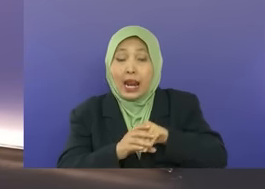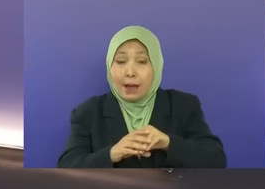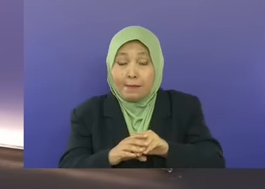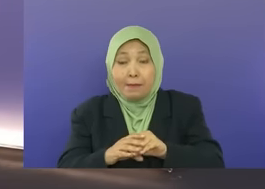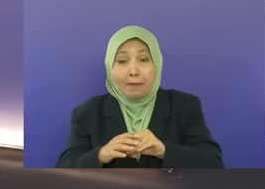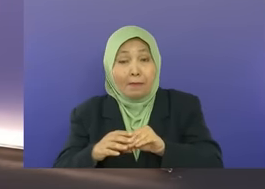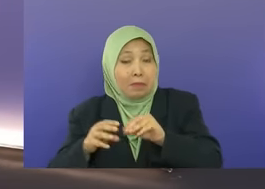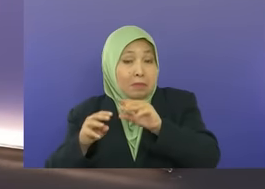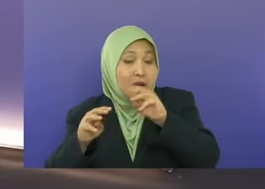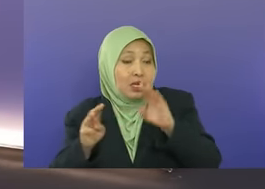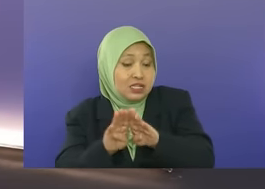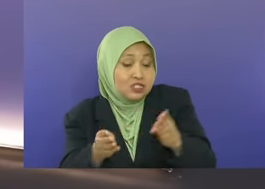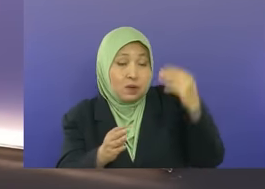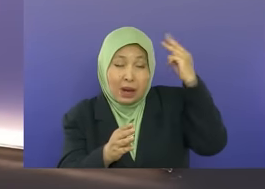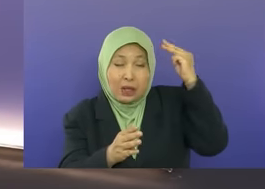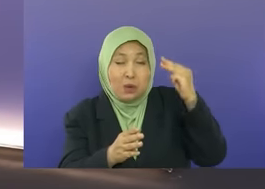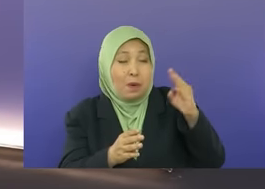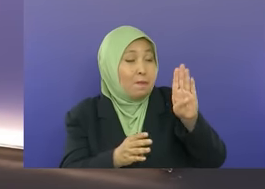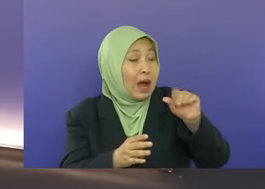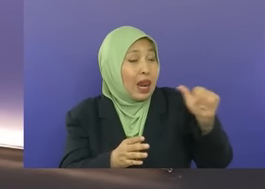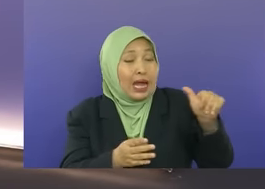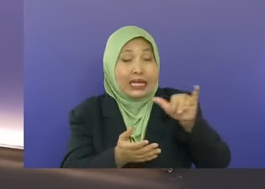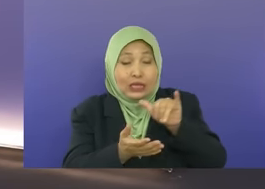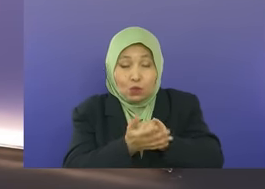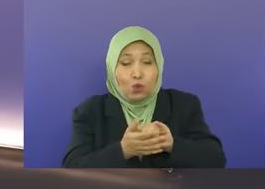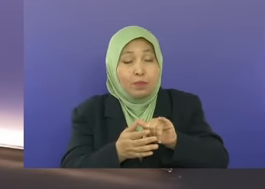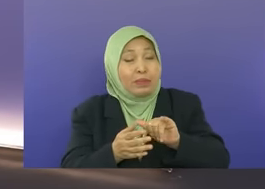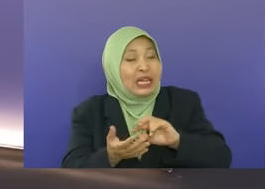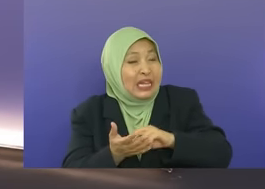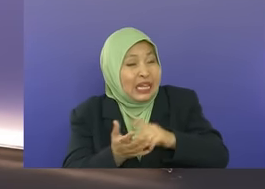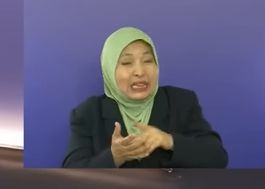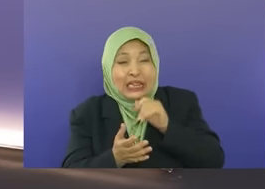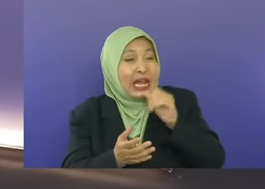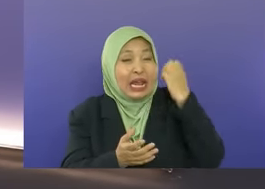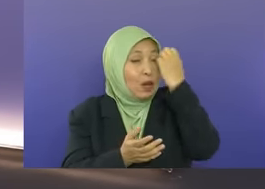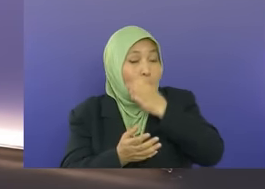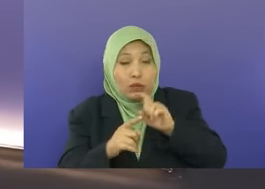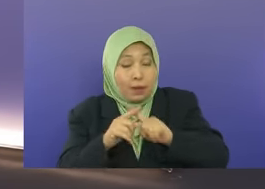balak ini macam ke yang tak oke ya tetapi istilah dia dalam Alquran